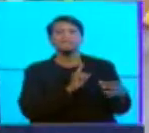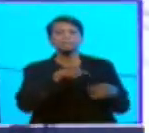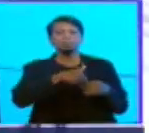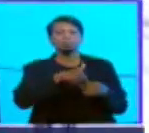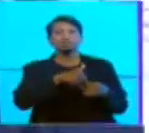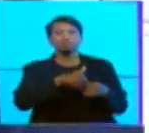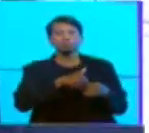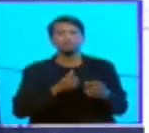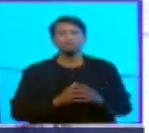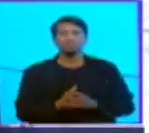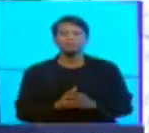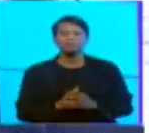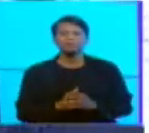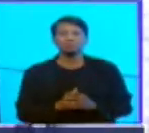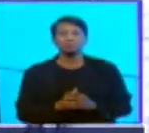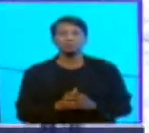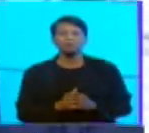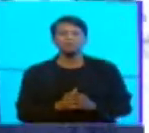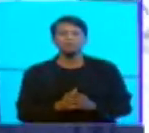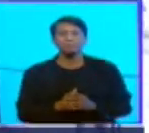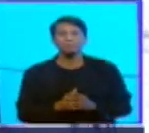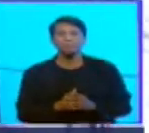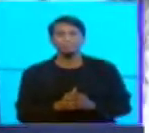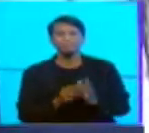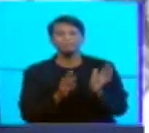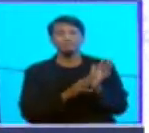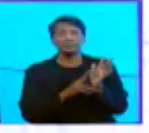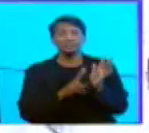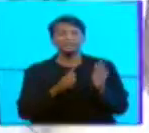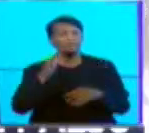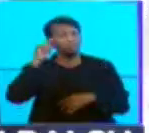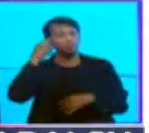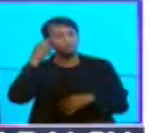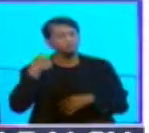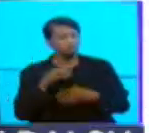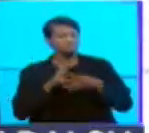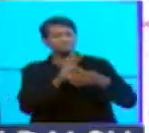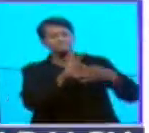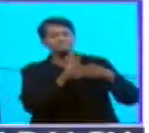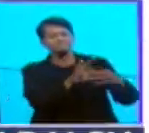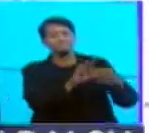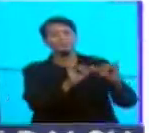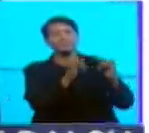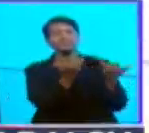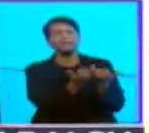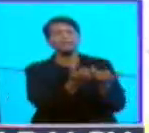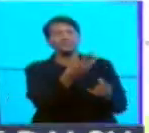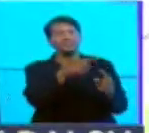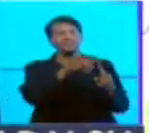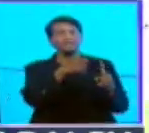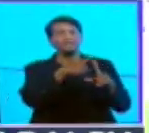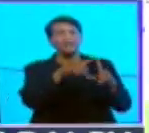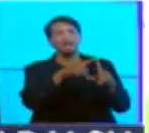Membantu Duliman dan keluarga, MNC Peduli bekerjasama dengan Yayasan Etika Moral Indonesia memberi bantuan kaki palsu.